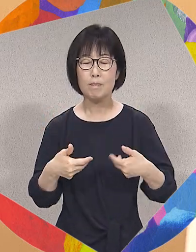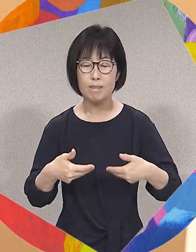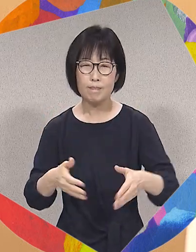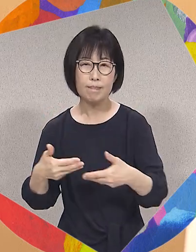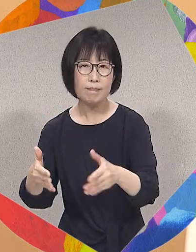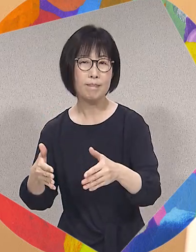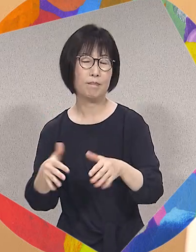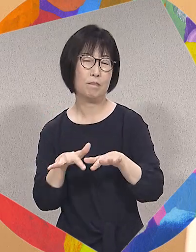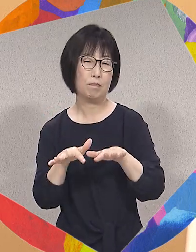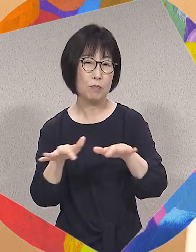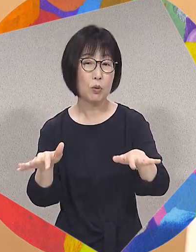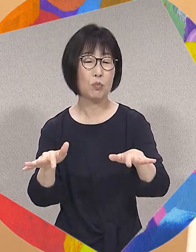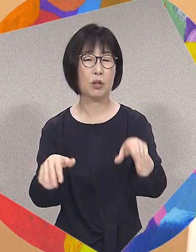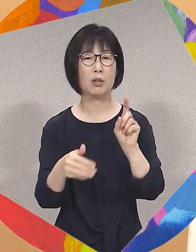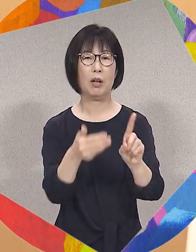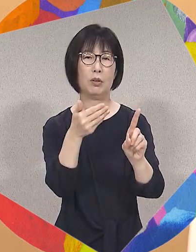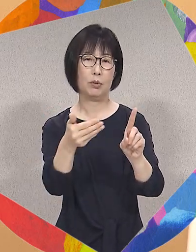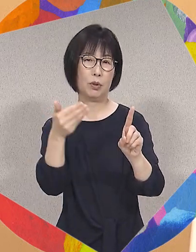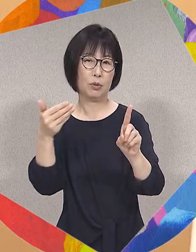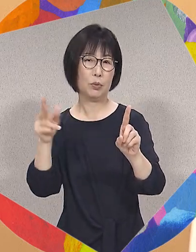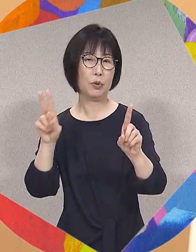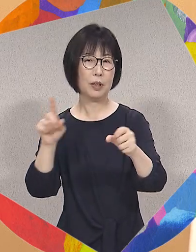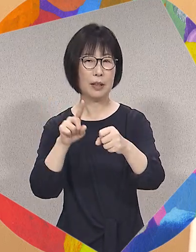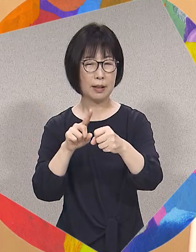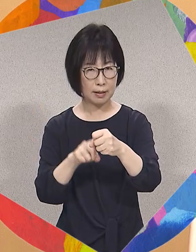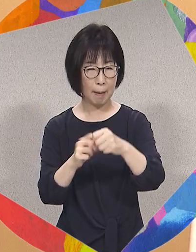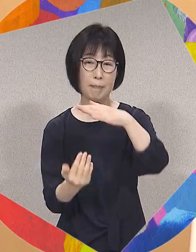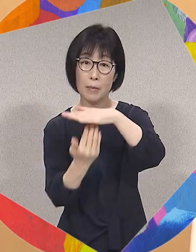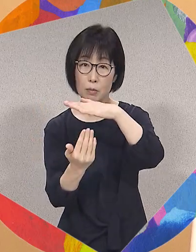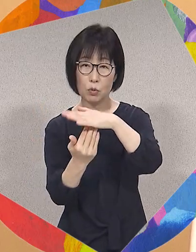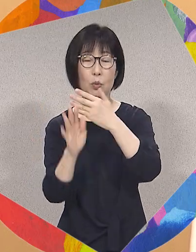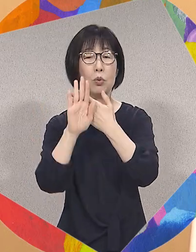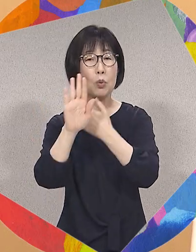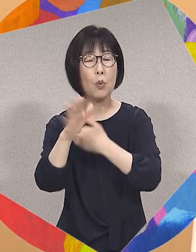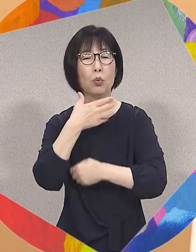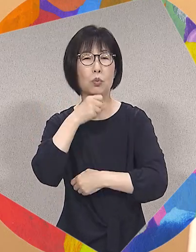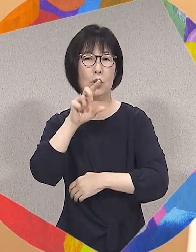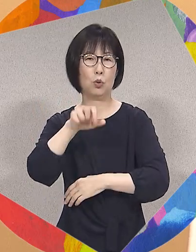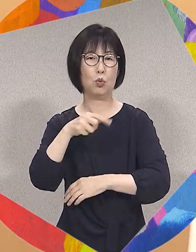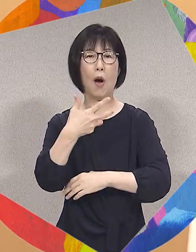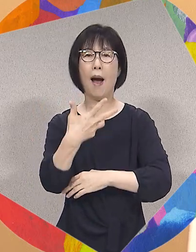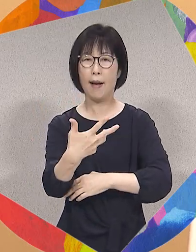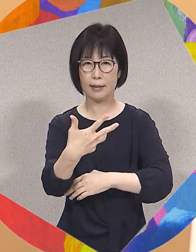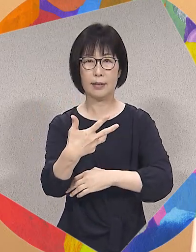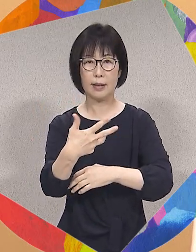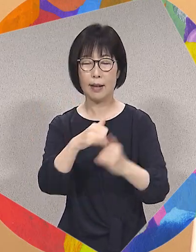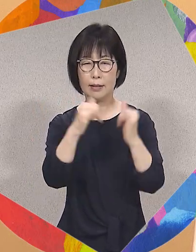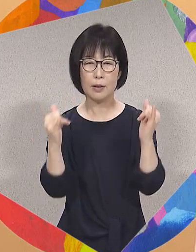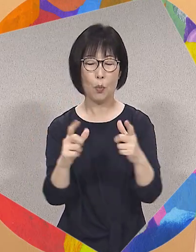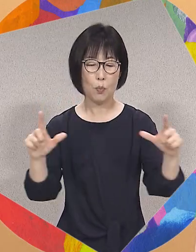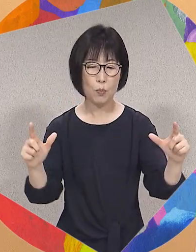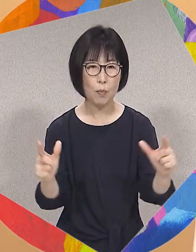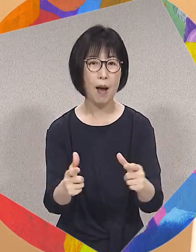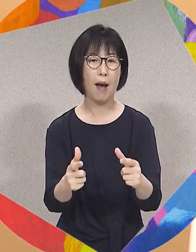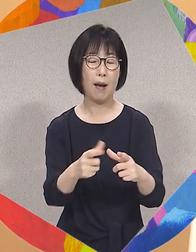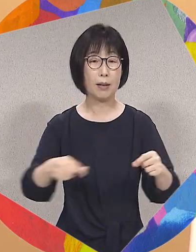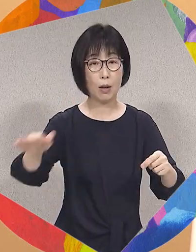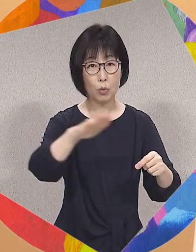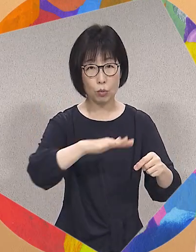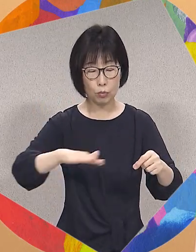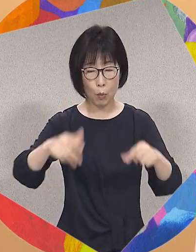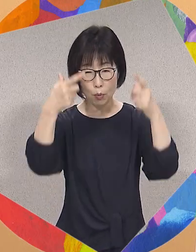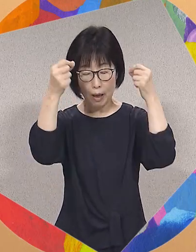1992年ピークでした。その後18歳人口が減少して、全国の私立大学あるいは短期大学